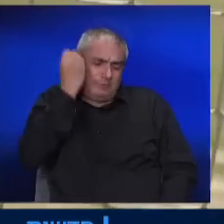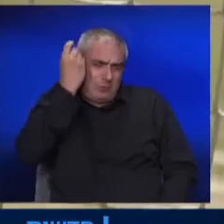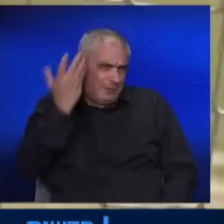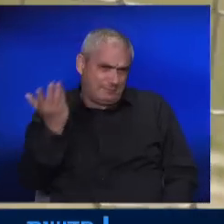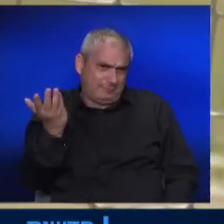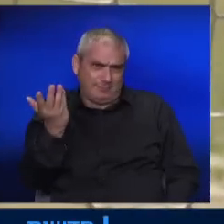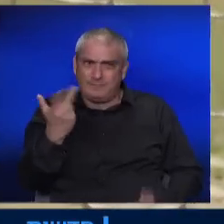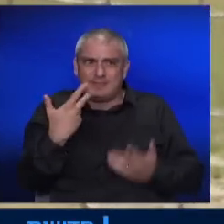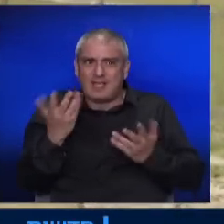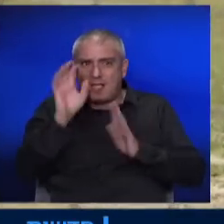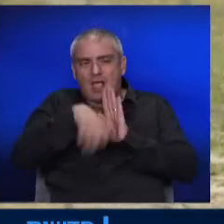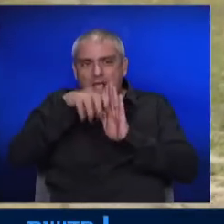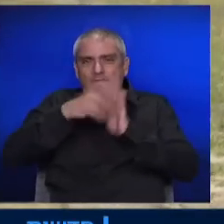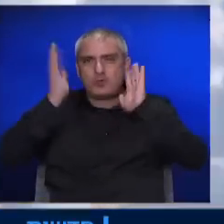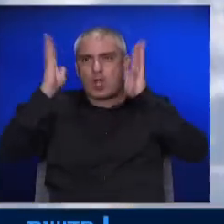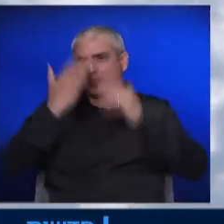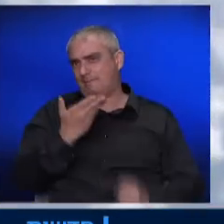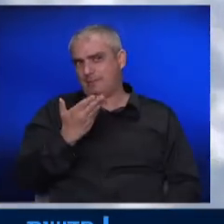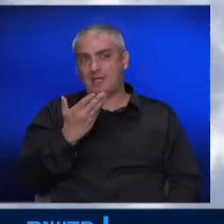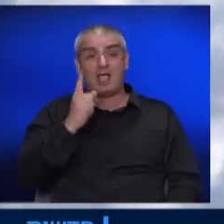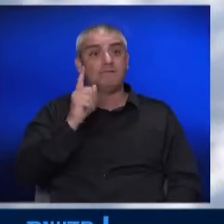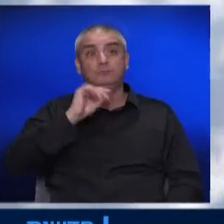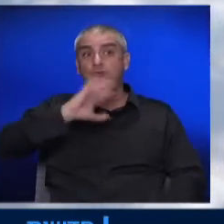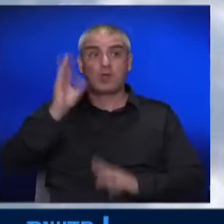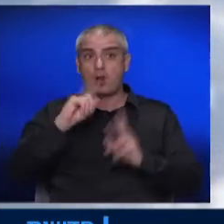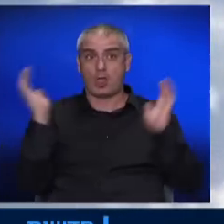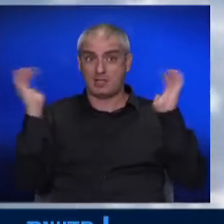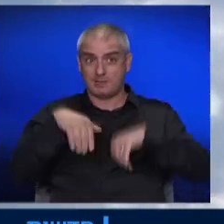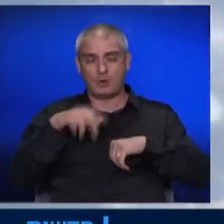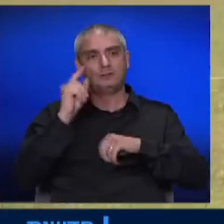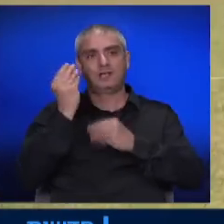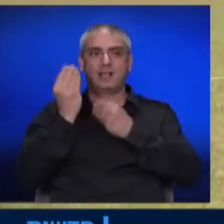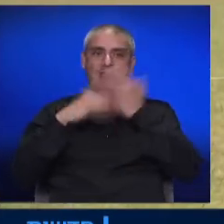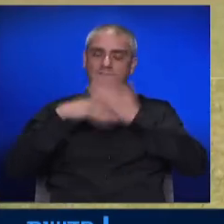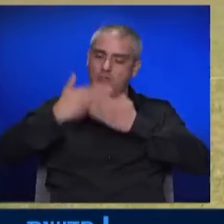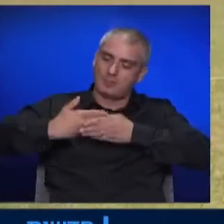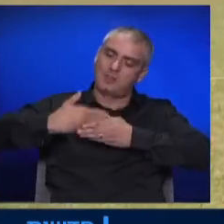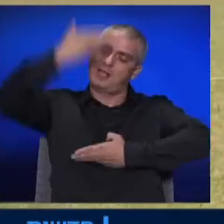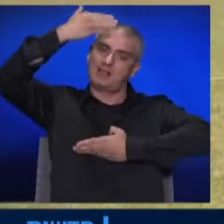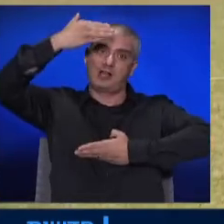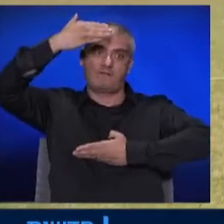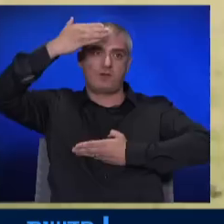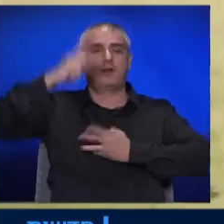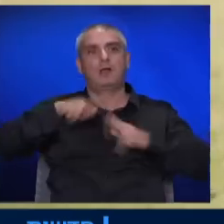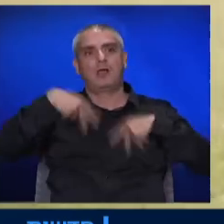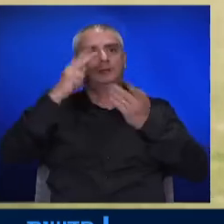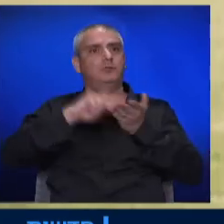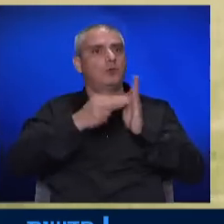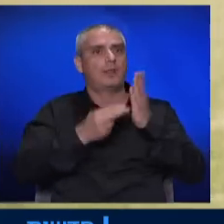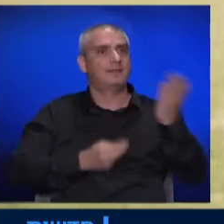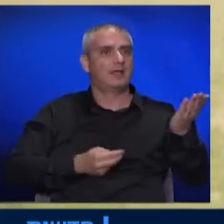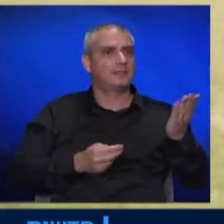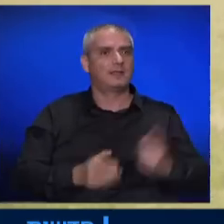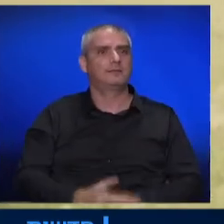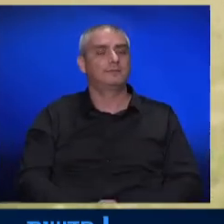הם חפרו יותר מדי. אבל כדי שכל העסק לא יתמוטט, היו צריכים לבנות גדר גבוהה. אז חזרנו למתכנן. השכן